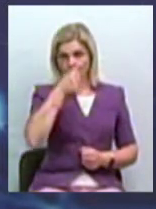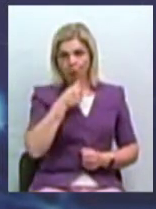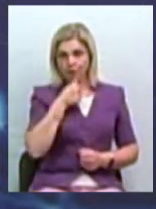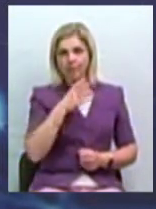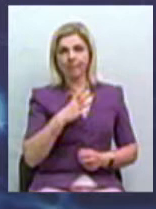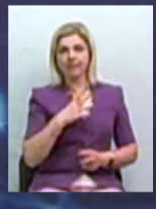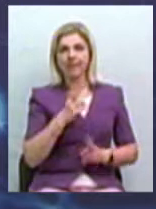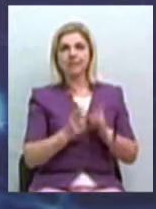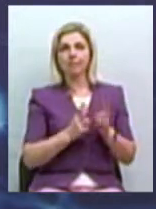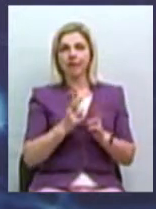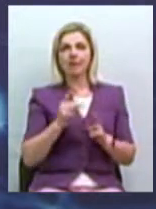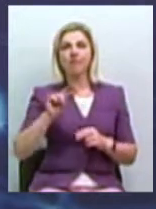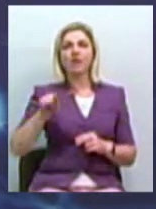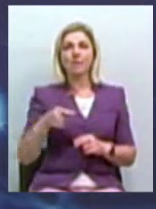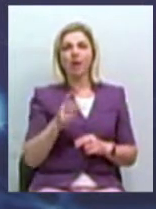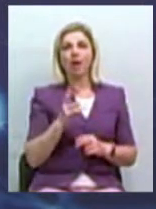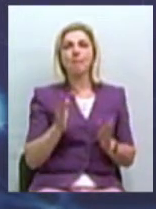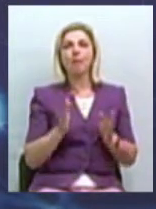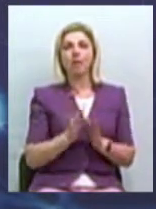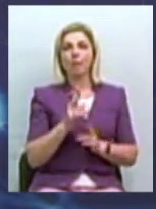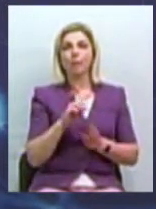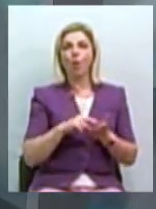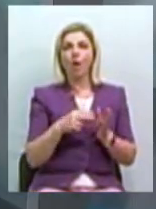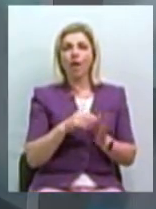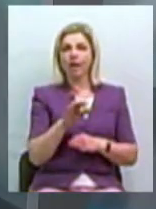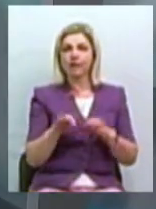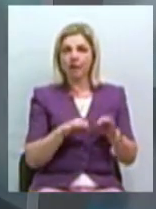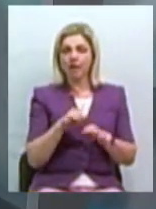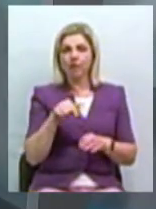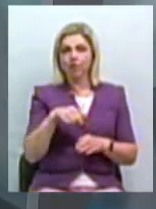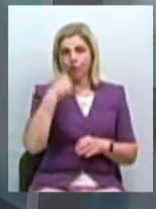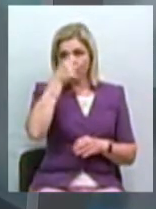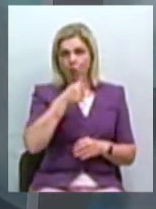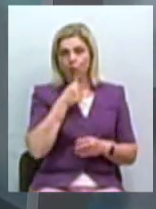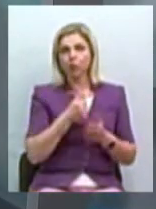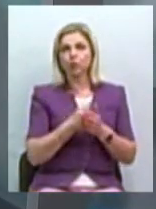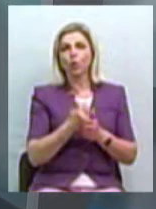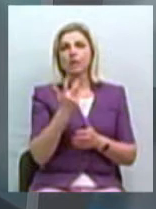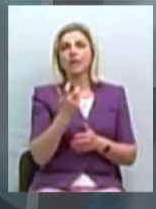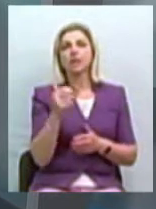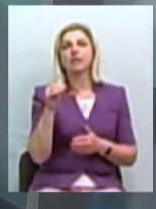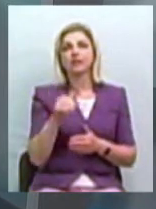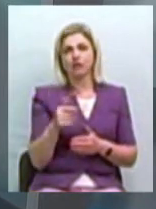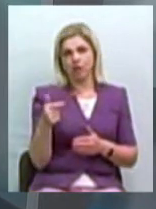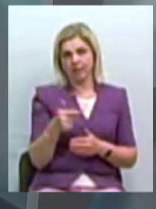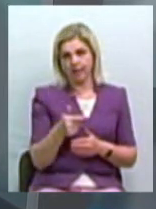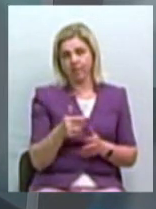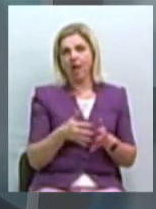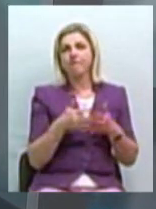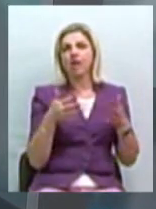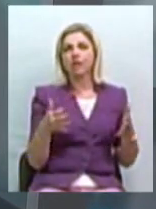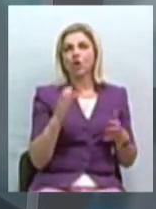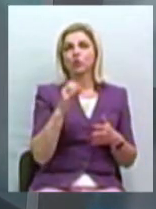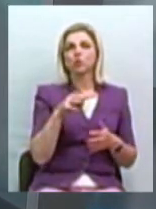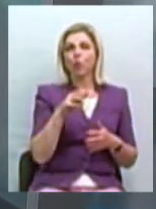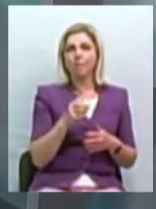було змінено вимоги до малих проєктів, вони тепер у нас в цьому році подавались до 300 тисяч гривень. Тобто великі проєкти